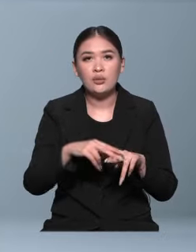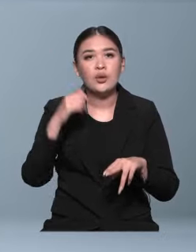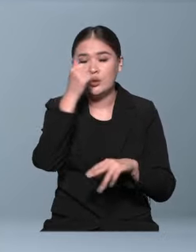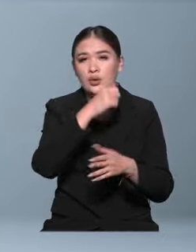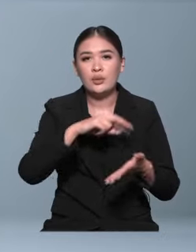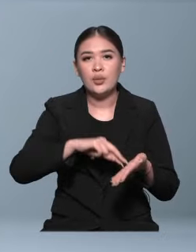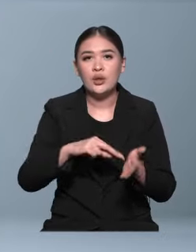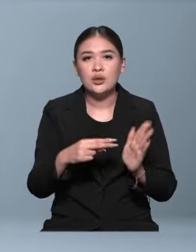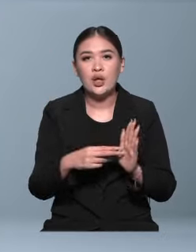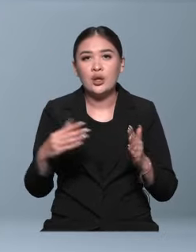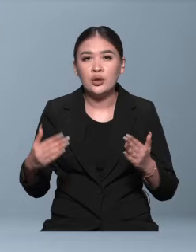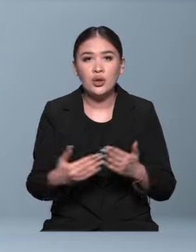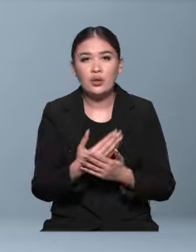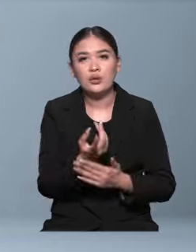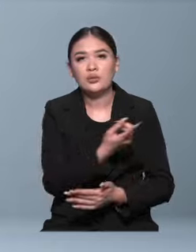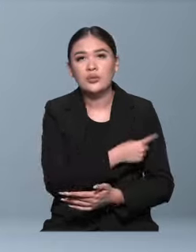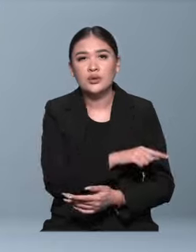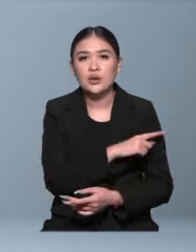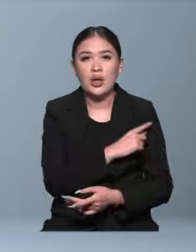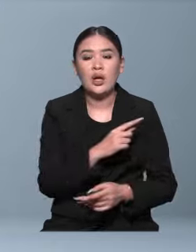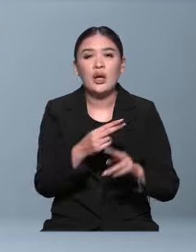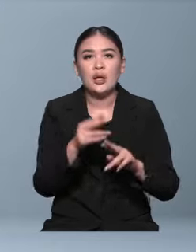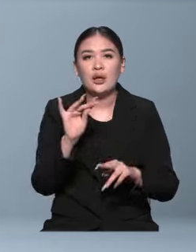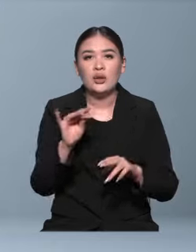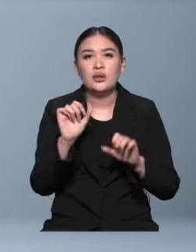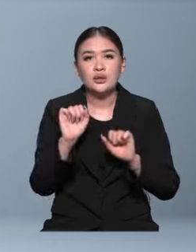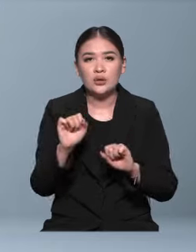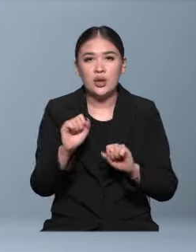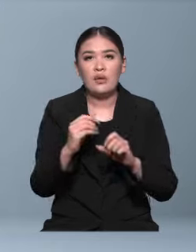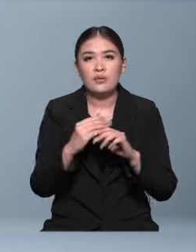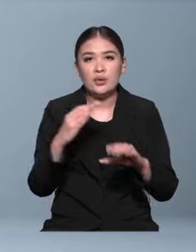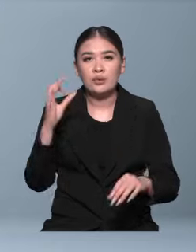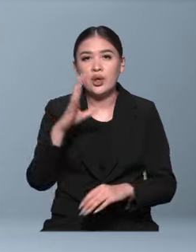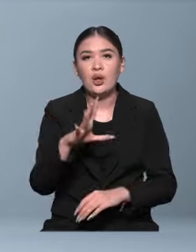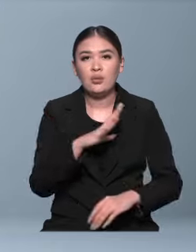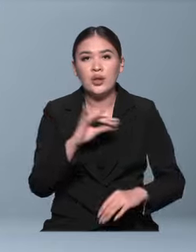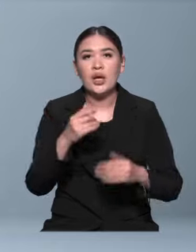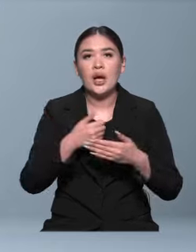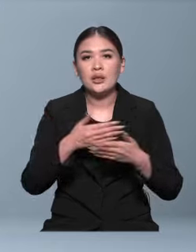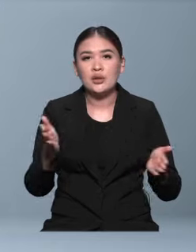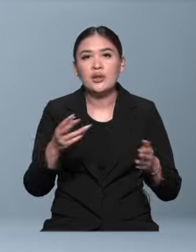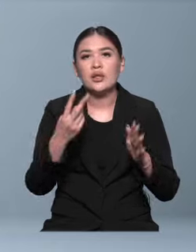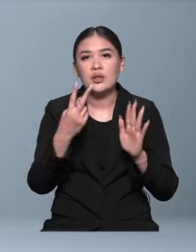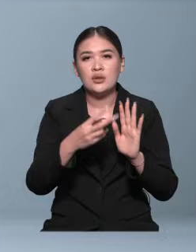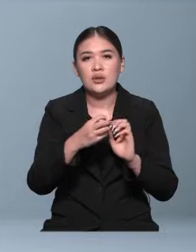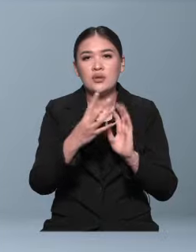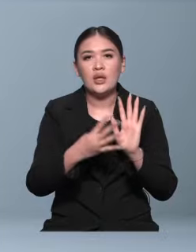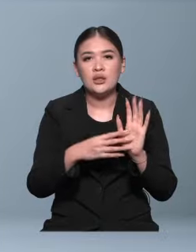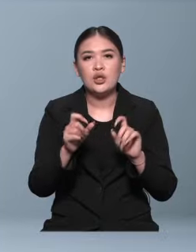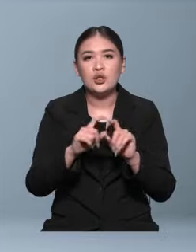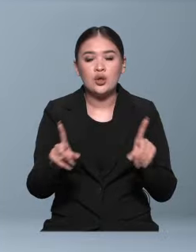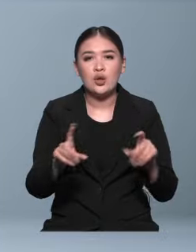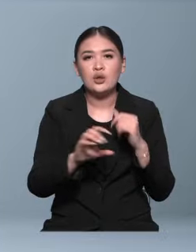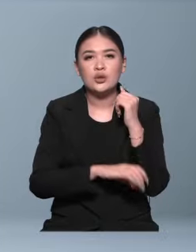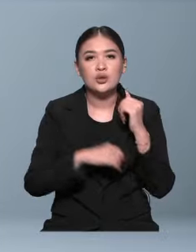планируется приобрести новое медицинское оборудование и санитарные автомобили. А открытие 19 школ до конца этого года позволит